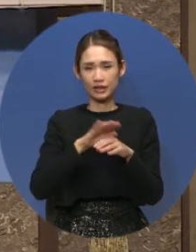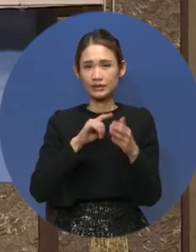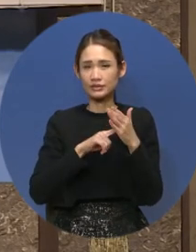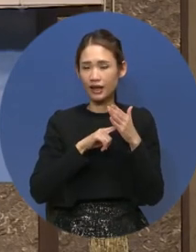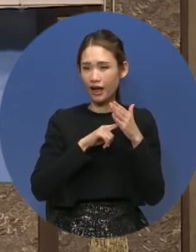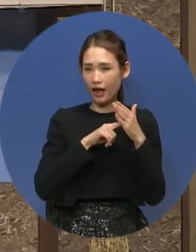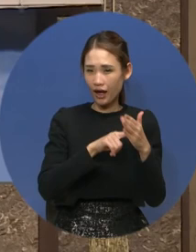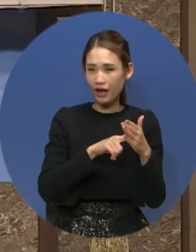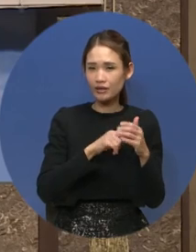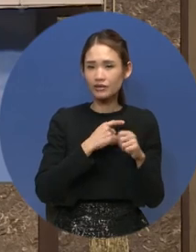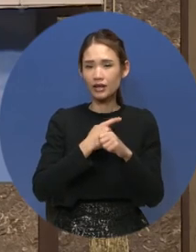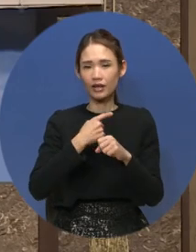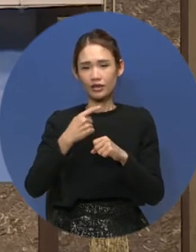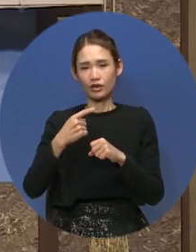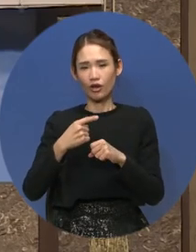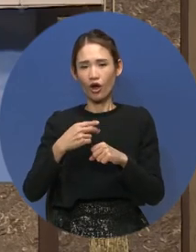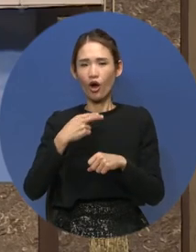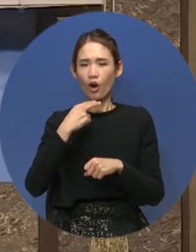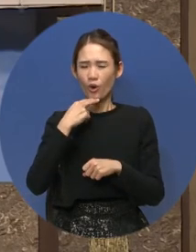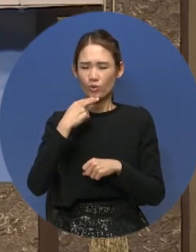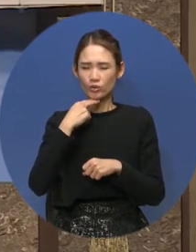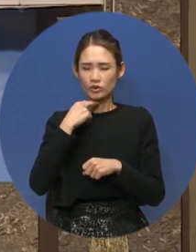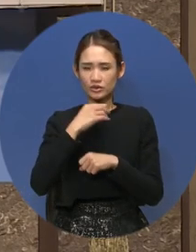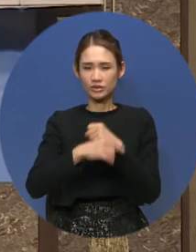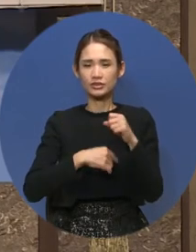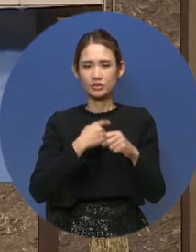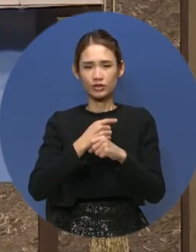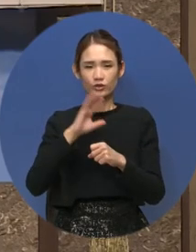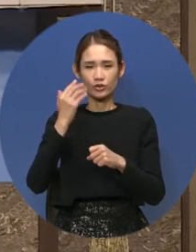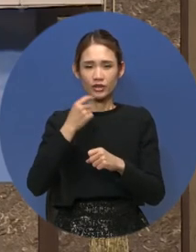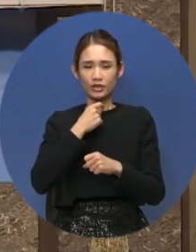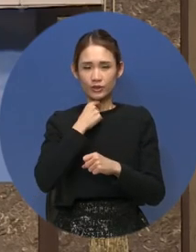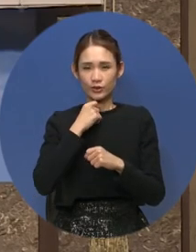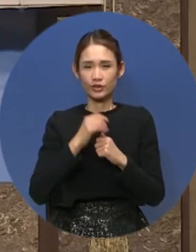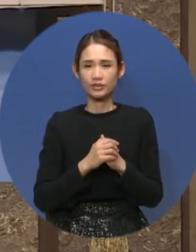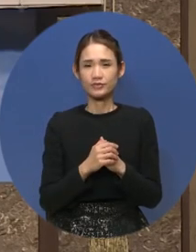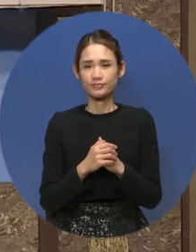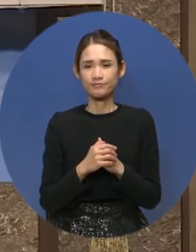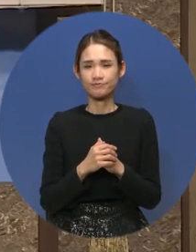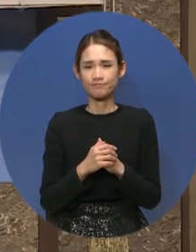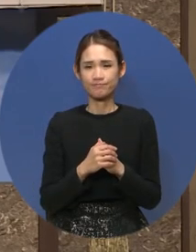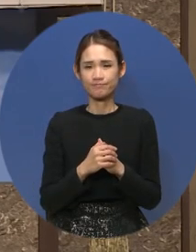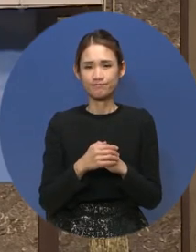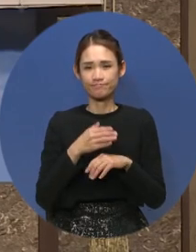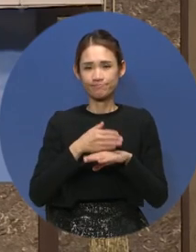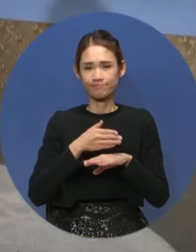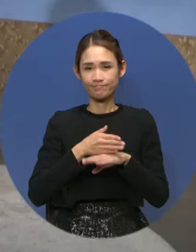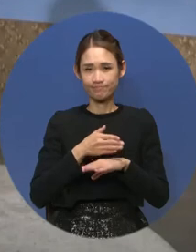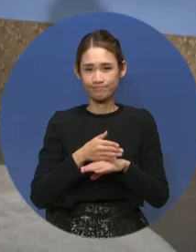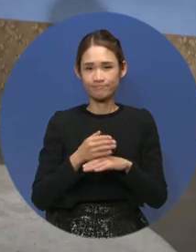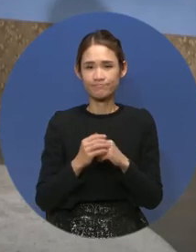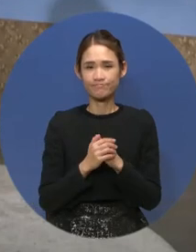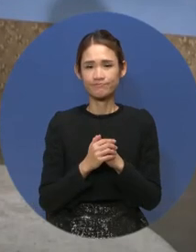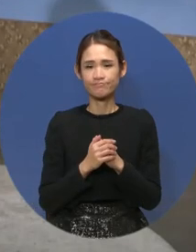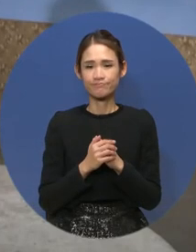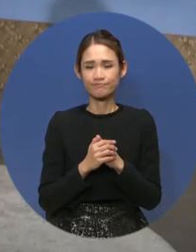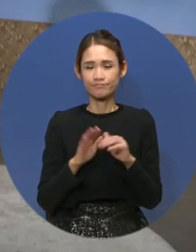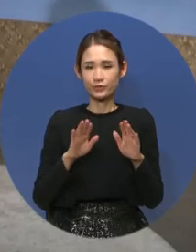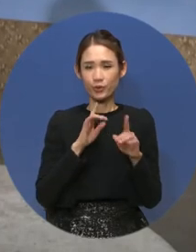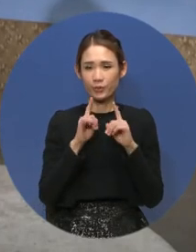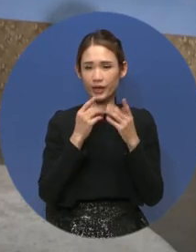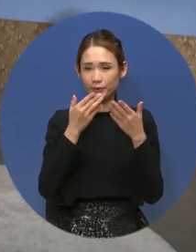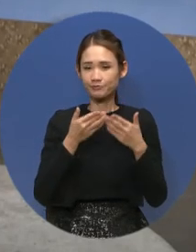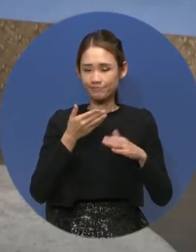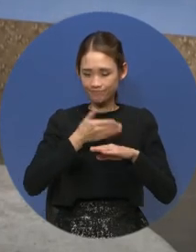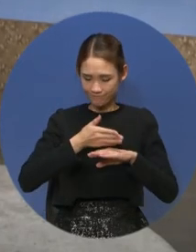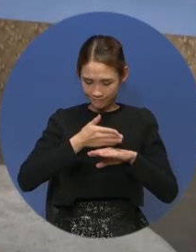극복하여 내년에는 코로나 없는 한 해를 만들어 가기를 기원하겠습니다. 감사합니다. 네, 오늘 말씀